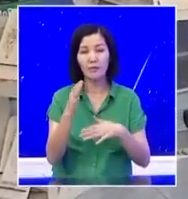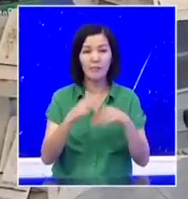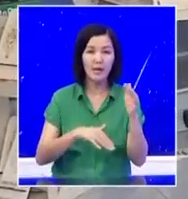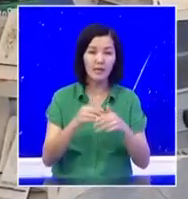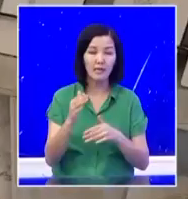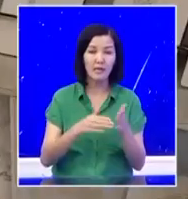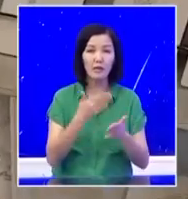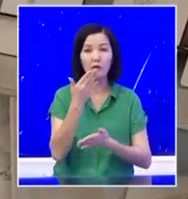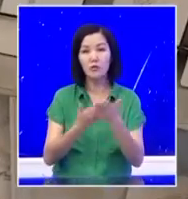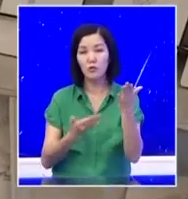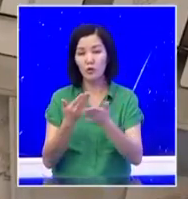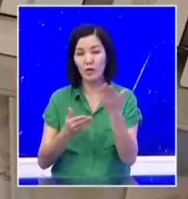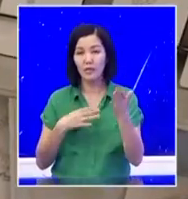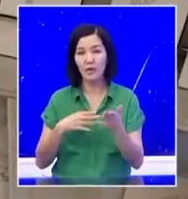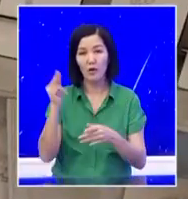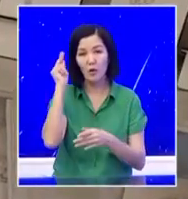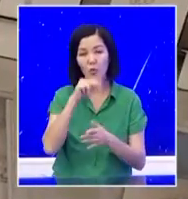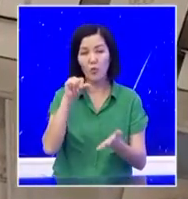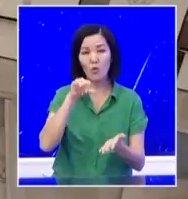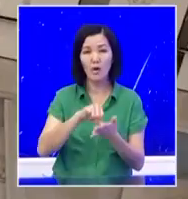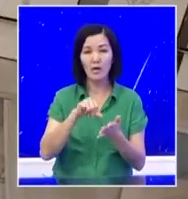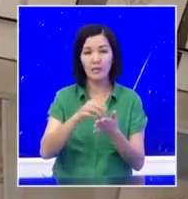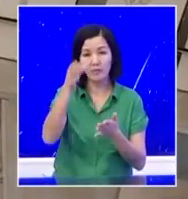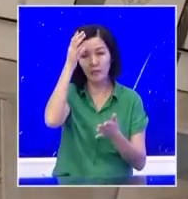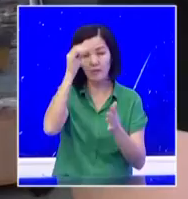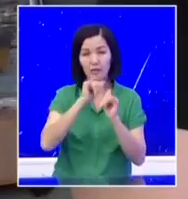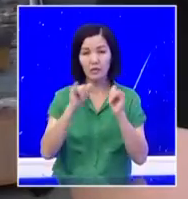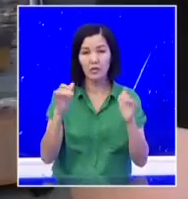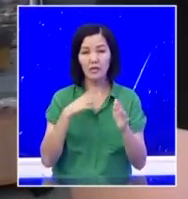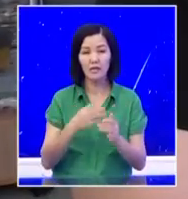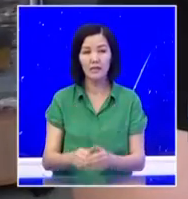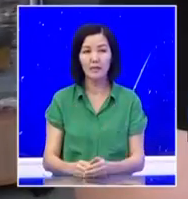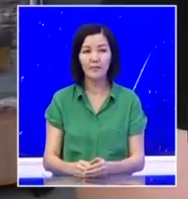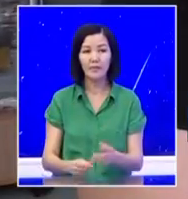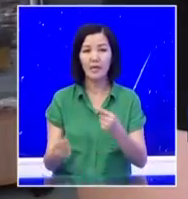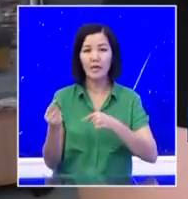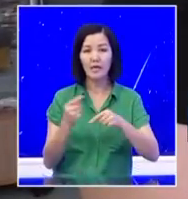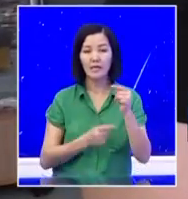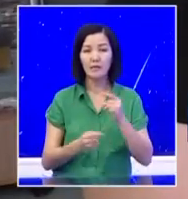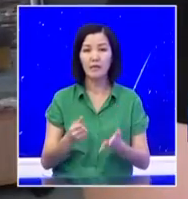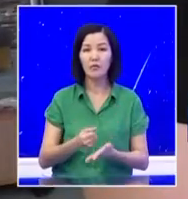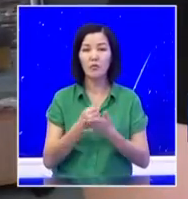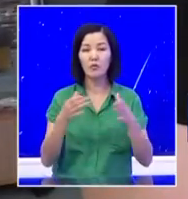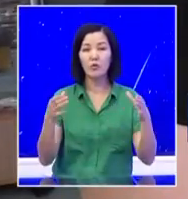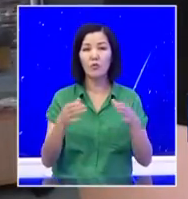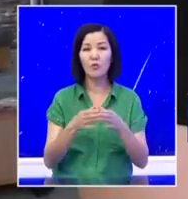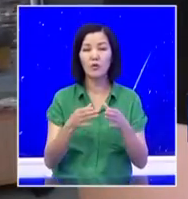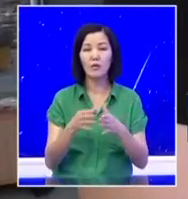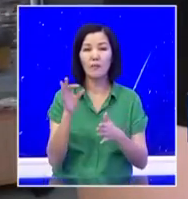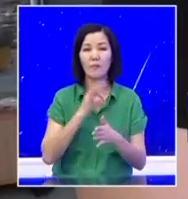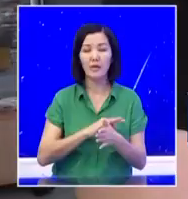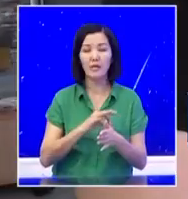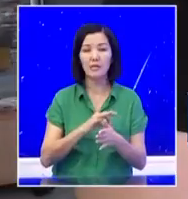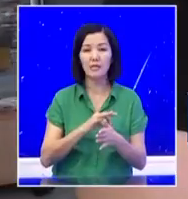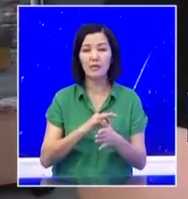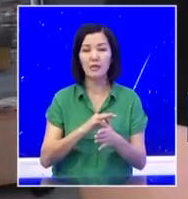өкілдерінен кеңес алған. Арнайы оқыту курсынан өтіп, білімдерін жетілдірді. Кәсіпкерлерді қолдау қорының пайдасы көп